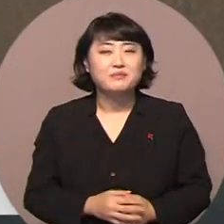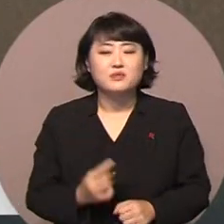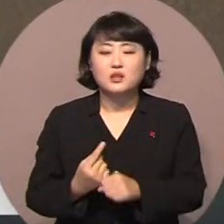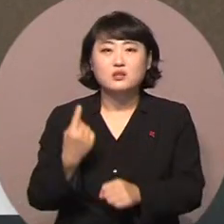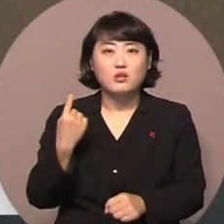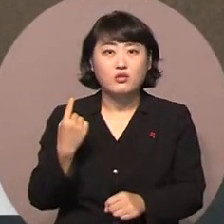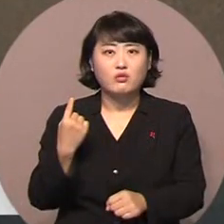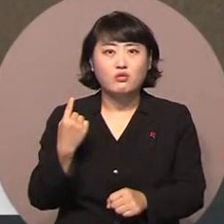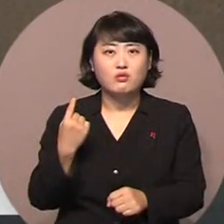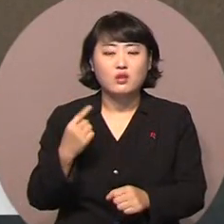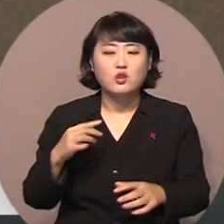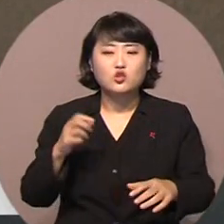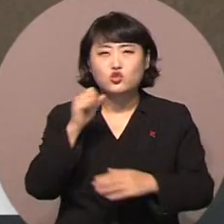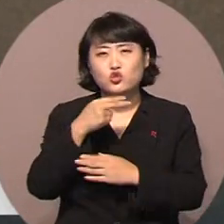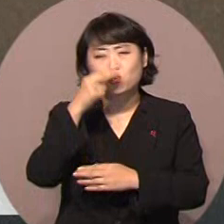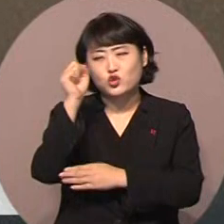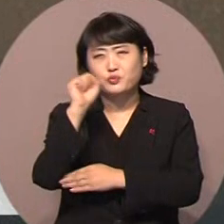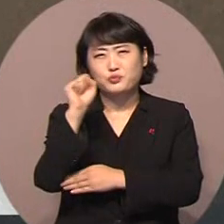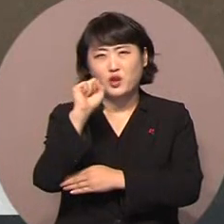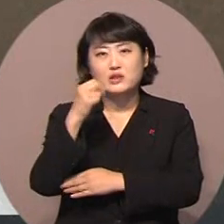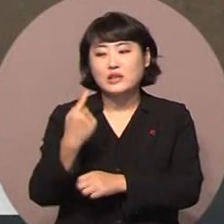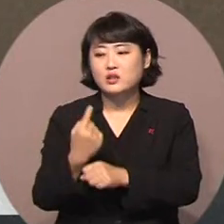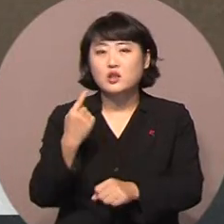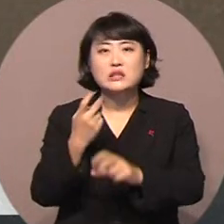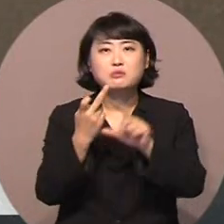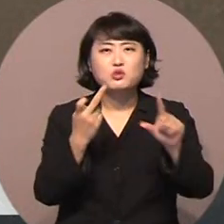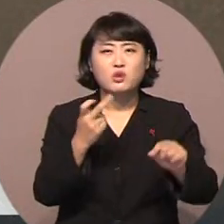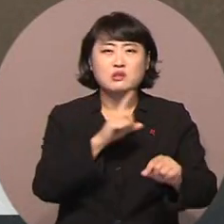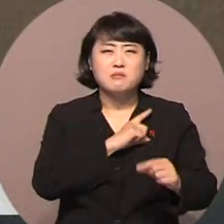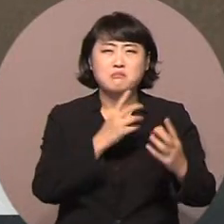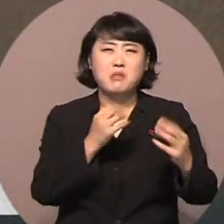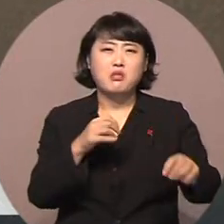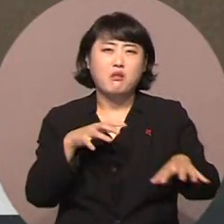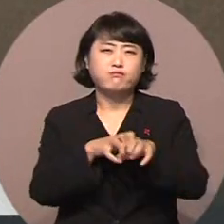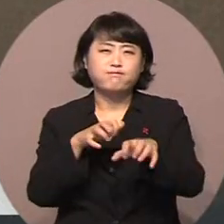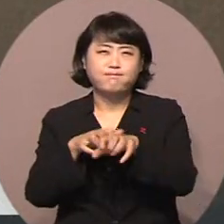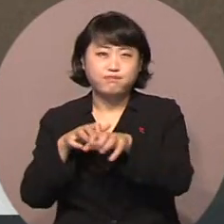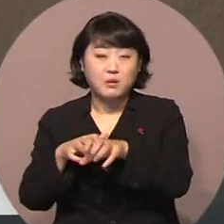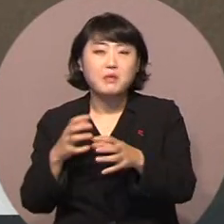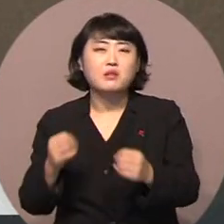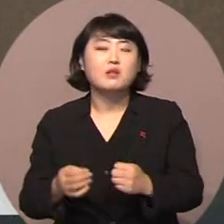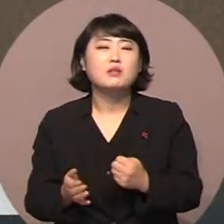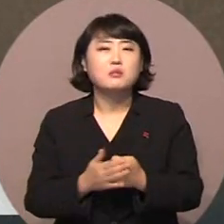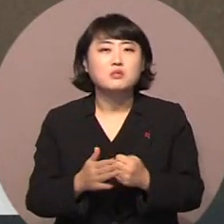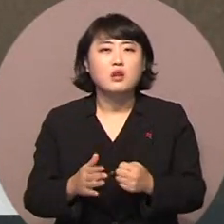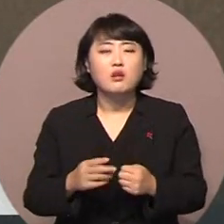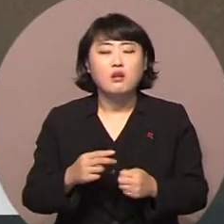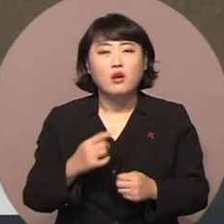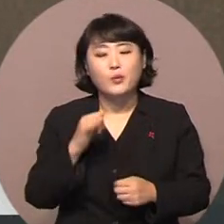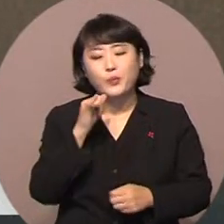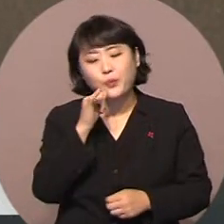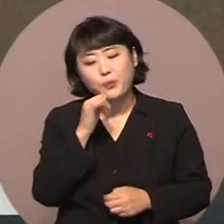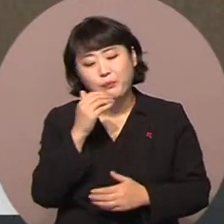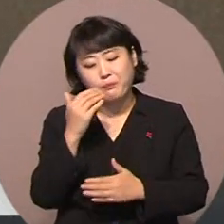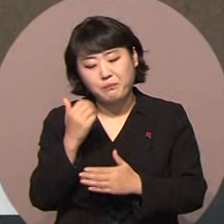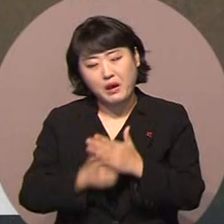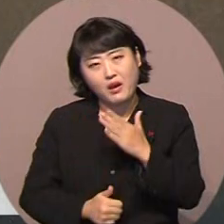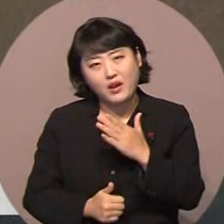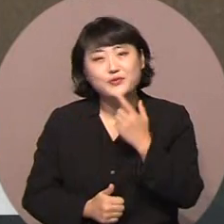음주운전 교통사고가 12월에 가장 많았던 것처럼 연말에는 특히 음주운전의 유혹에 빠지기가